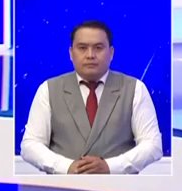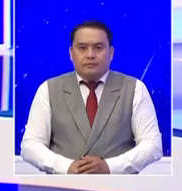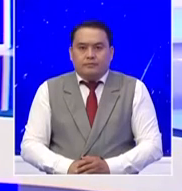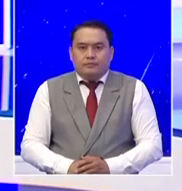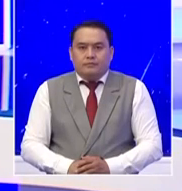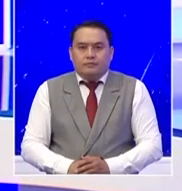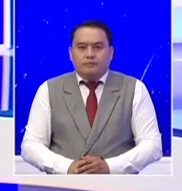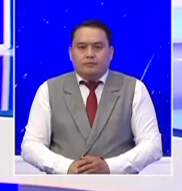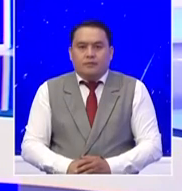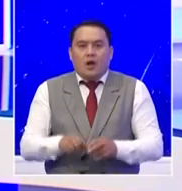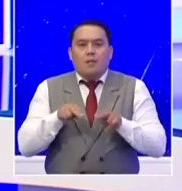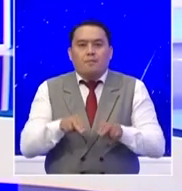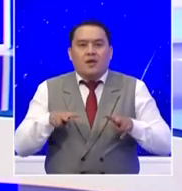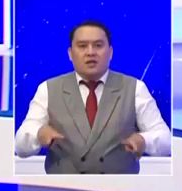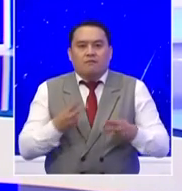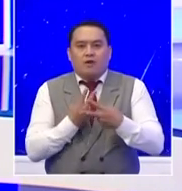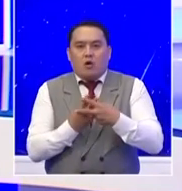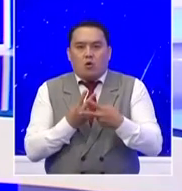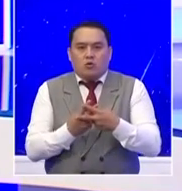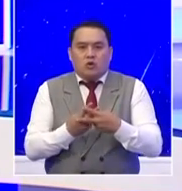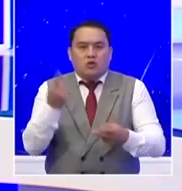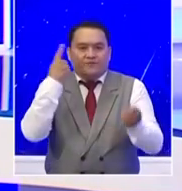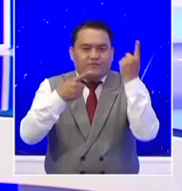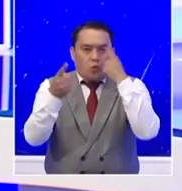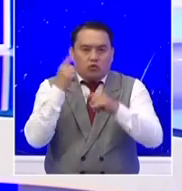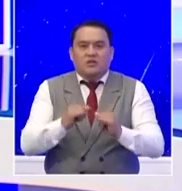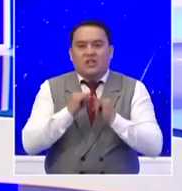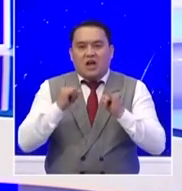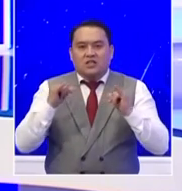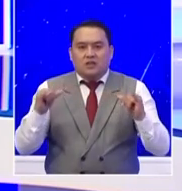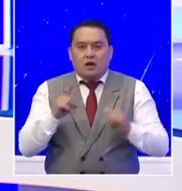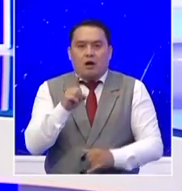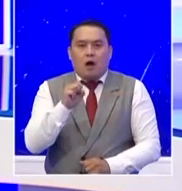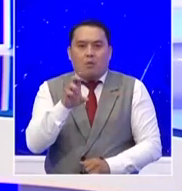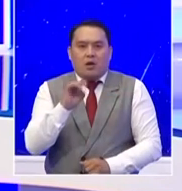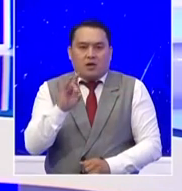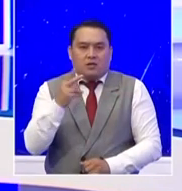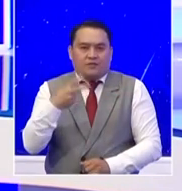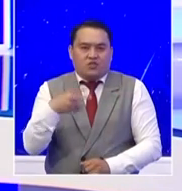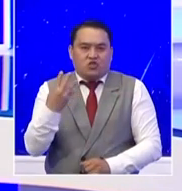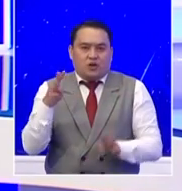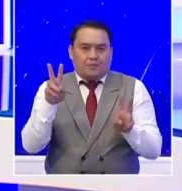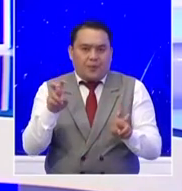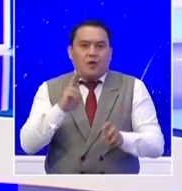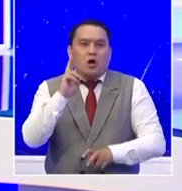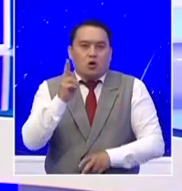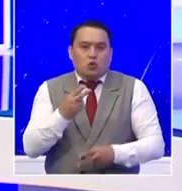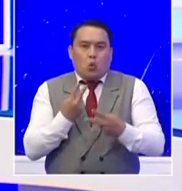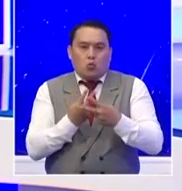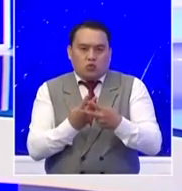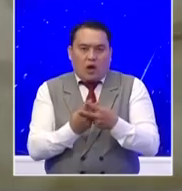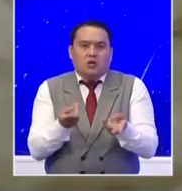В исправительной колонии Петропавловска развивают прикладное творчество, сообщает корреспондент Хабар-24. У тех, кто оказался за